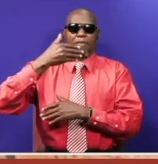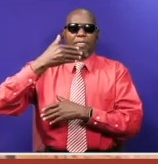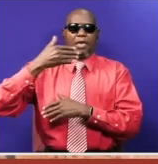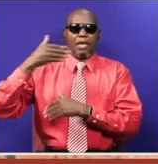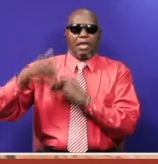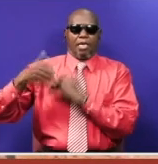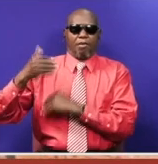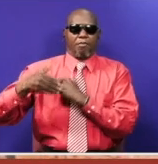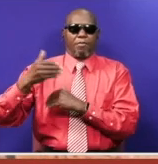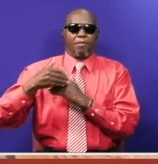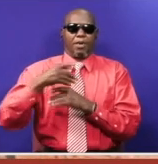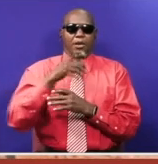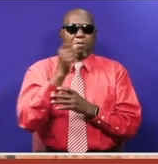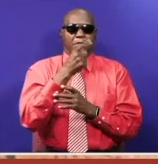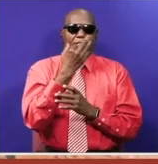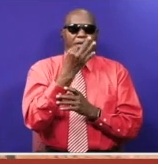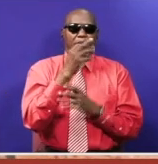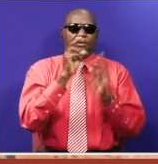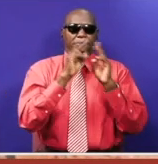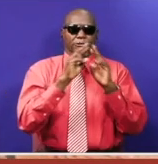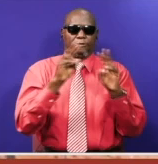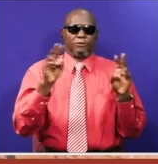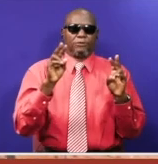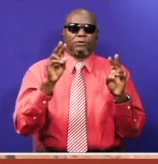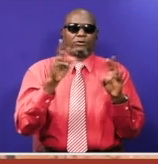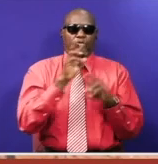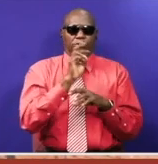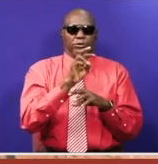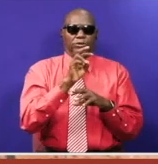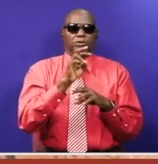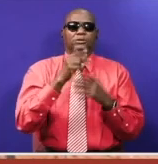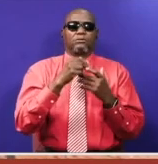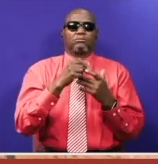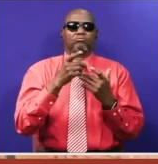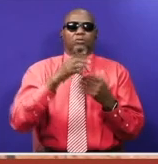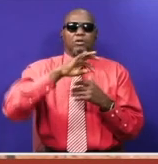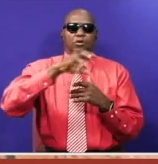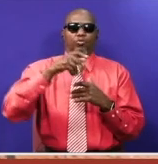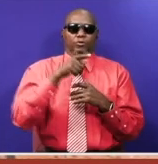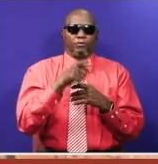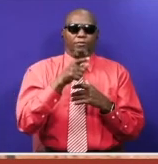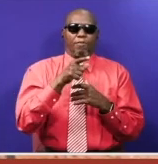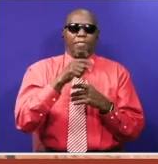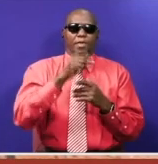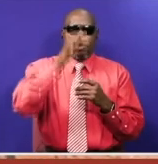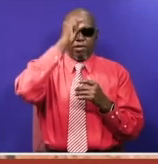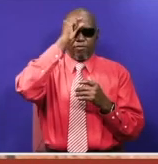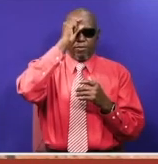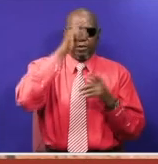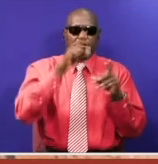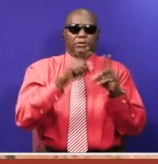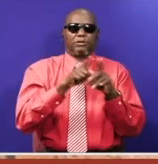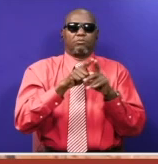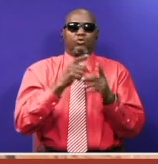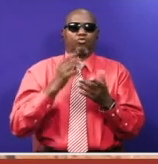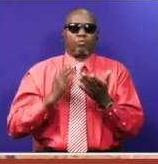kutokana na miezi mitatu sasa ya utulivu unaendelea kushuhudiwa katika kaunti hiyo, huku wenyeji, serikali na mashirika ya haki kibinadamu